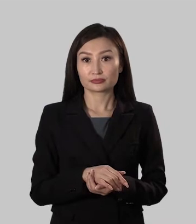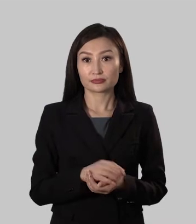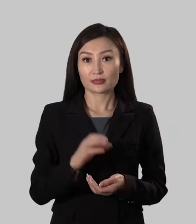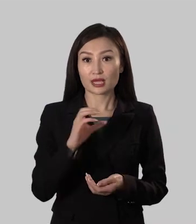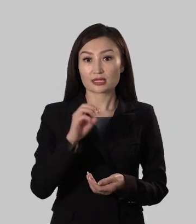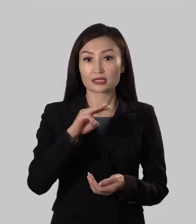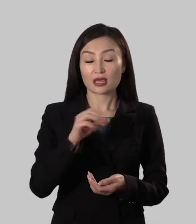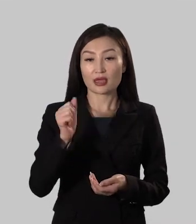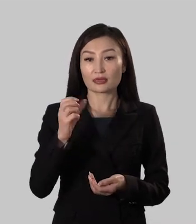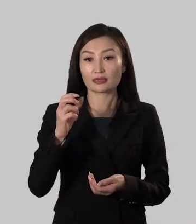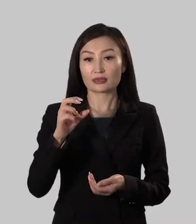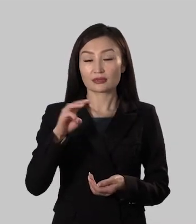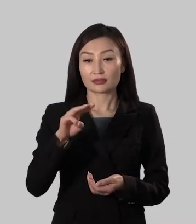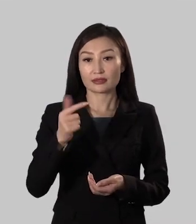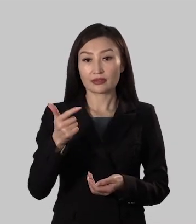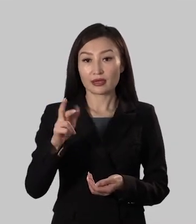статья,